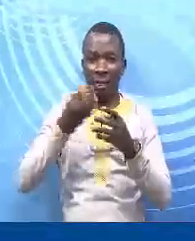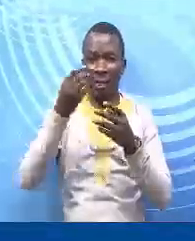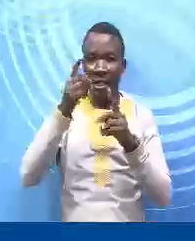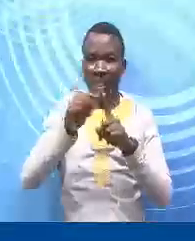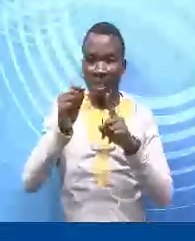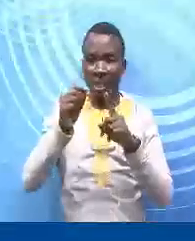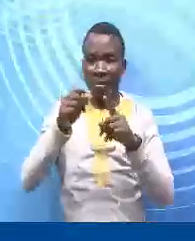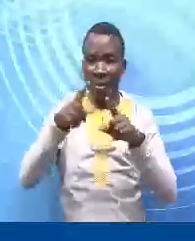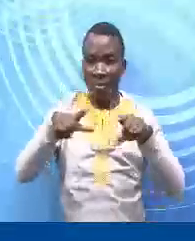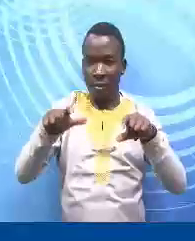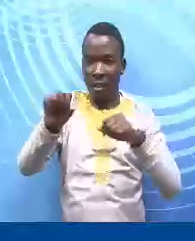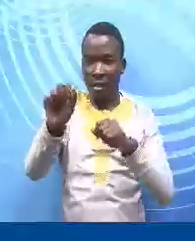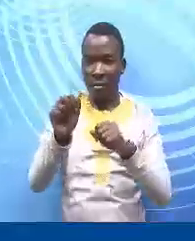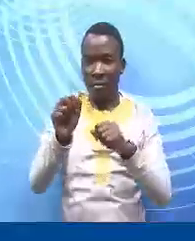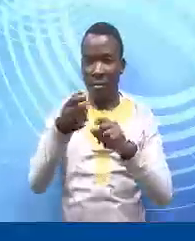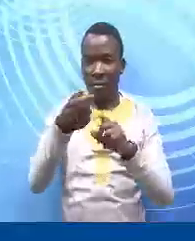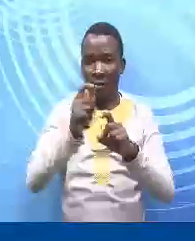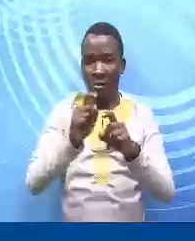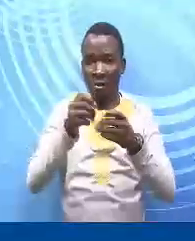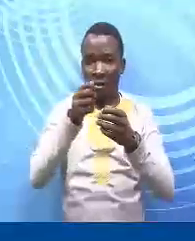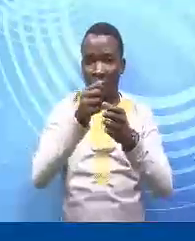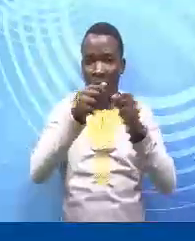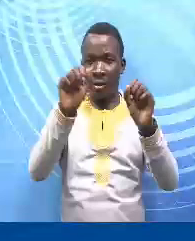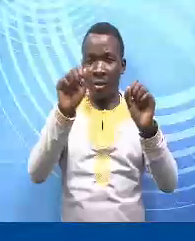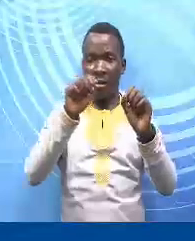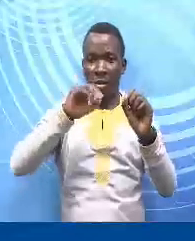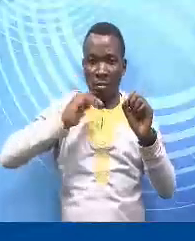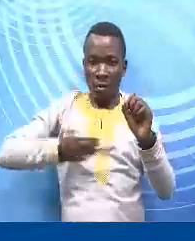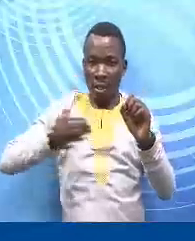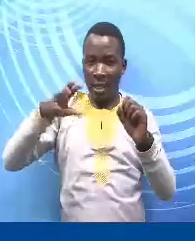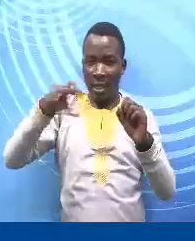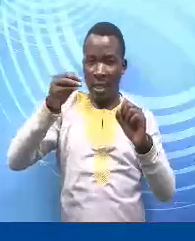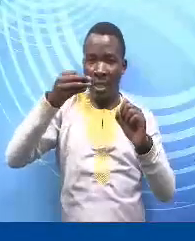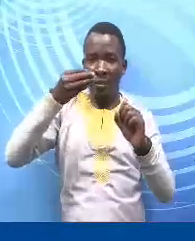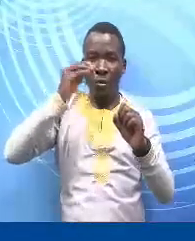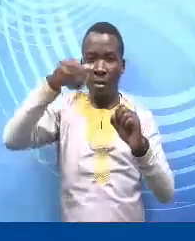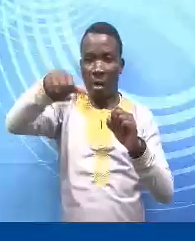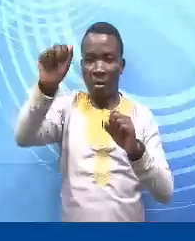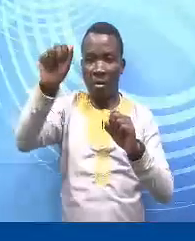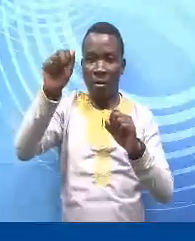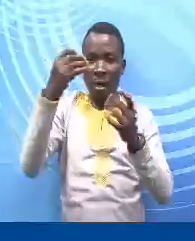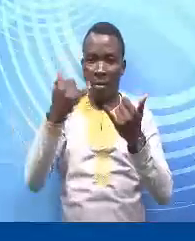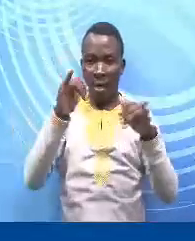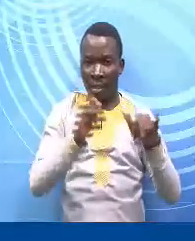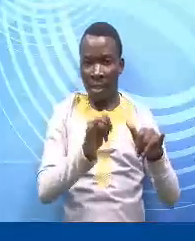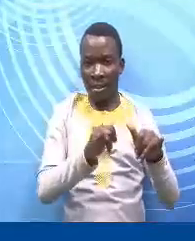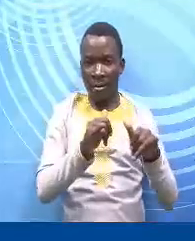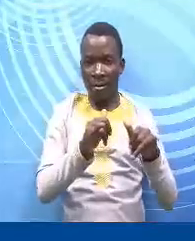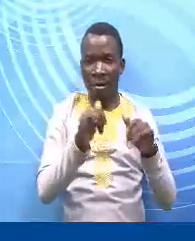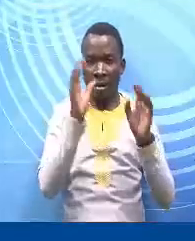gereza umugore yaragiye agiye kubaka iwabo kugeza abana asigaranye hano nabo bambuza